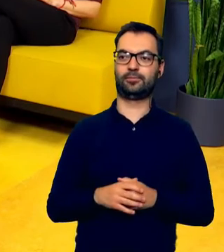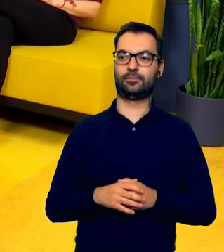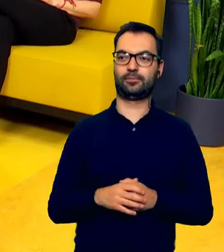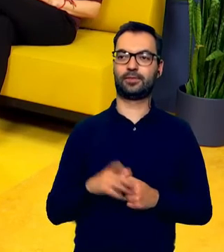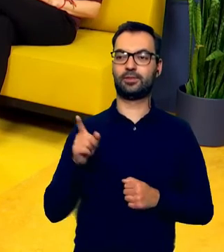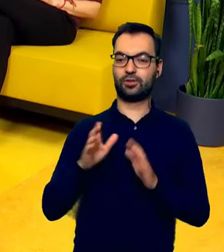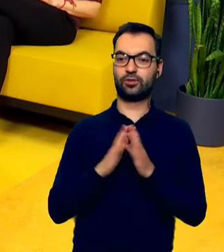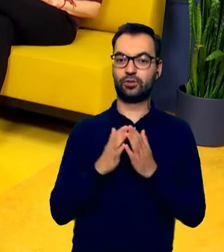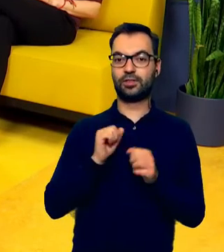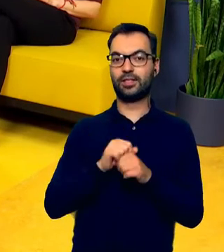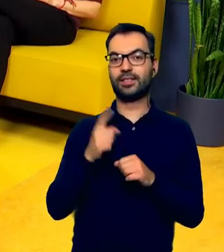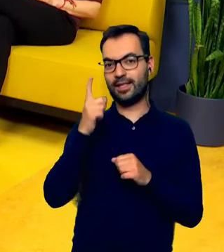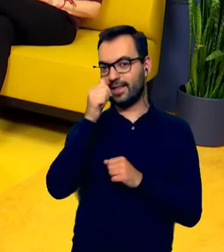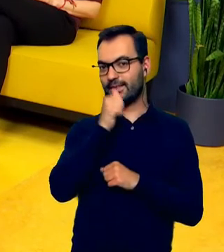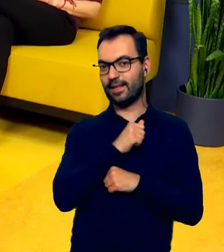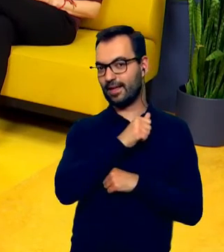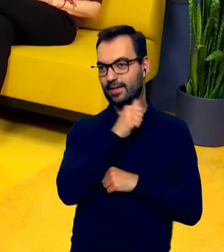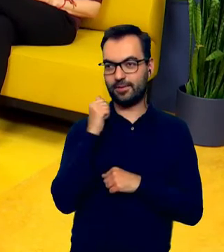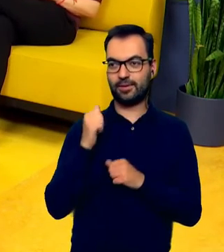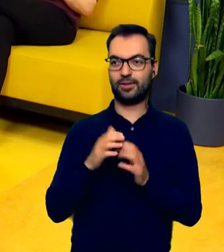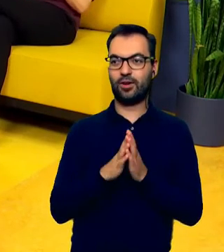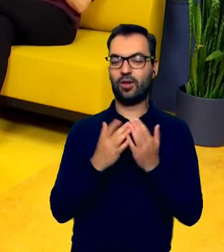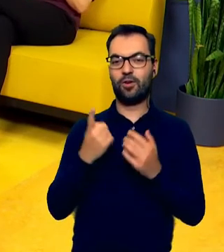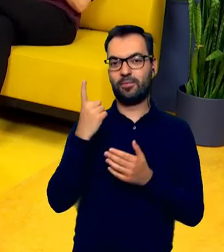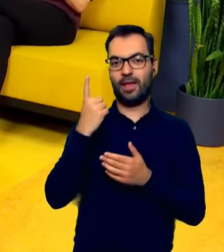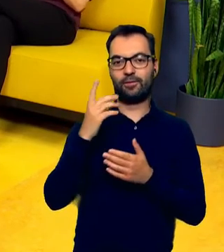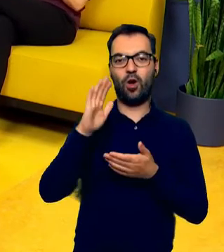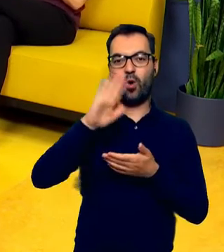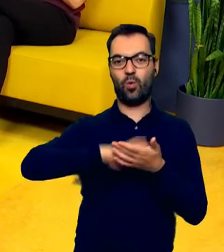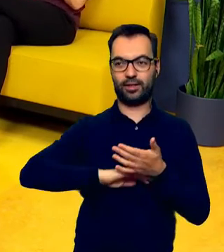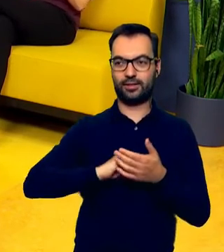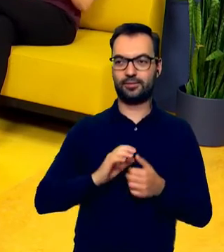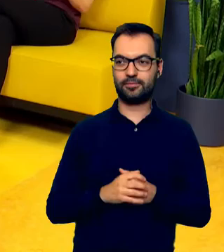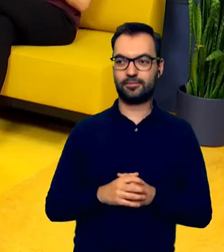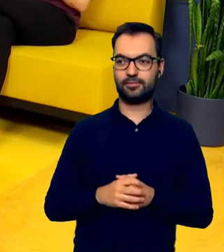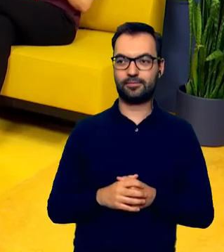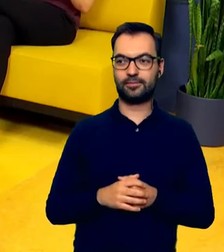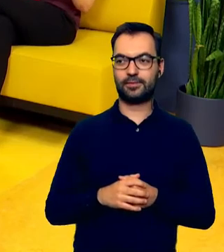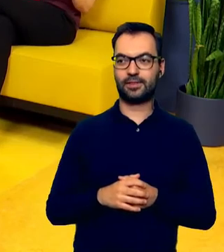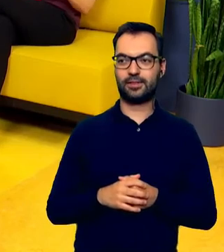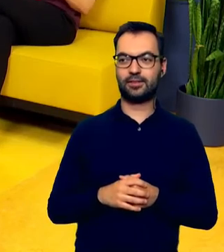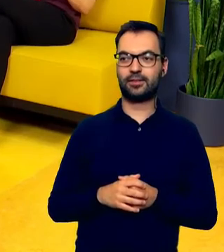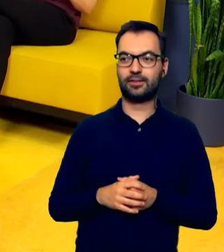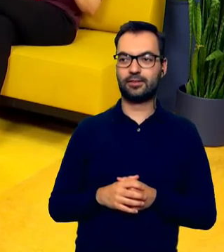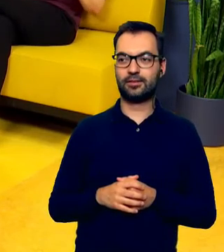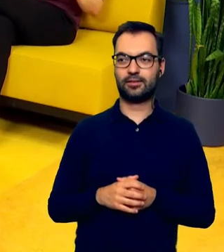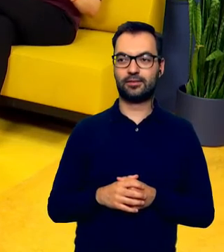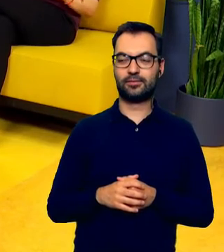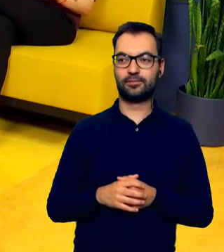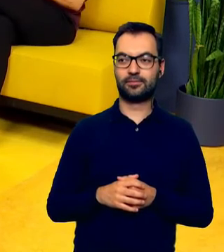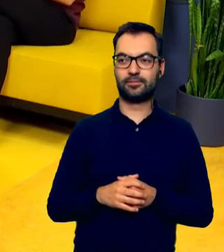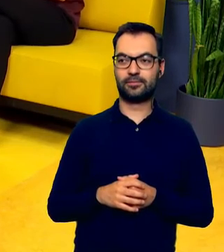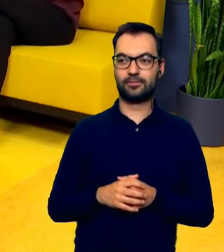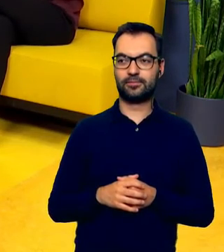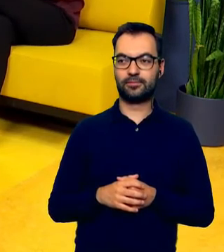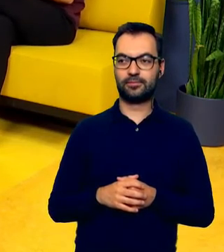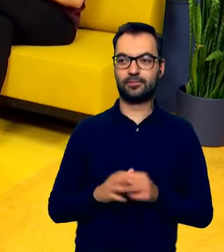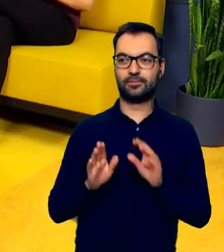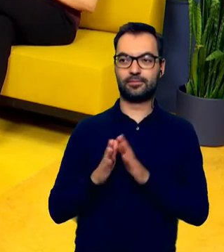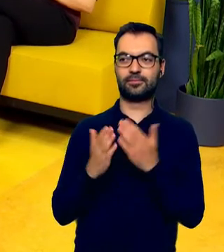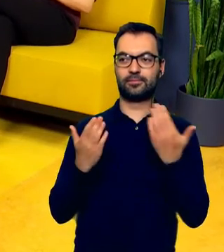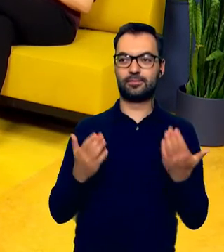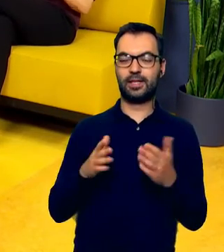naprawdę. I w tej książce jest taka pewna tajemnica. Weź otwórz pierwszą okładkę, pierwszą stronę, odegnij okładkę i tam